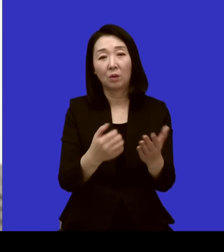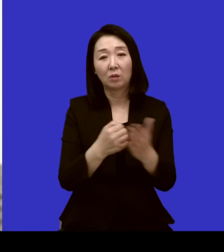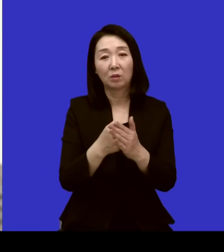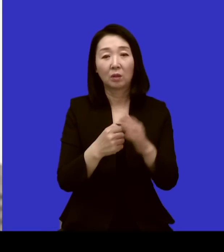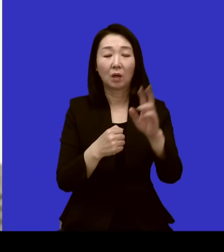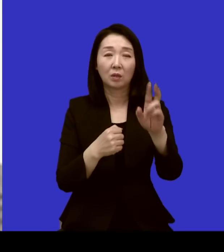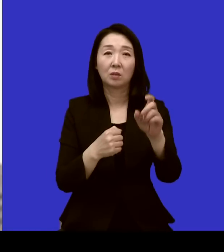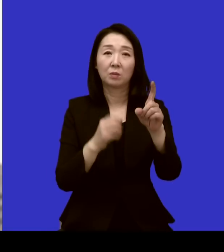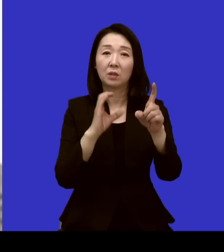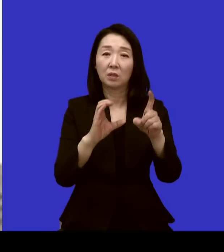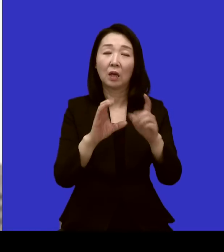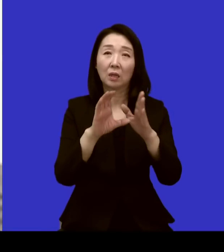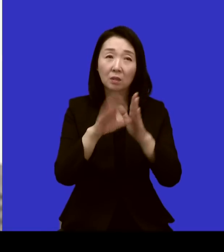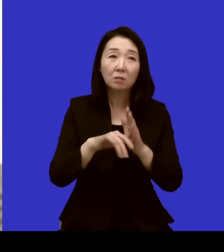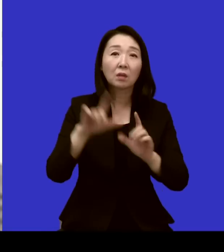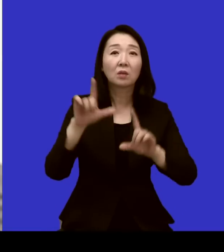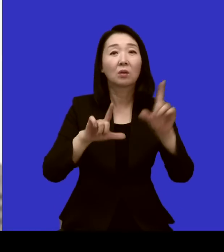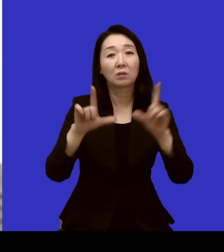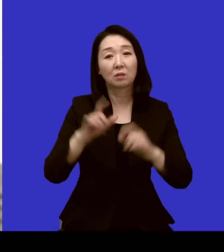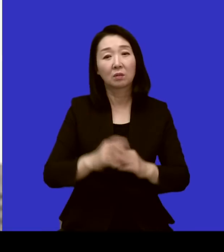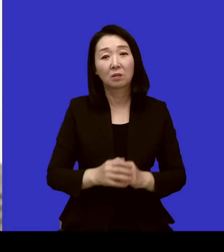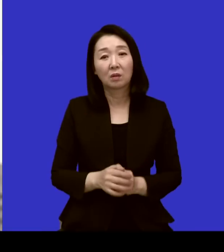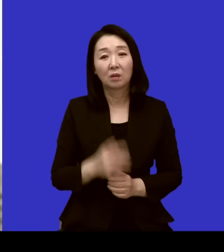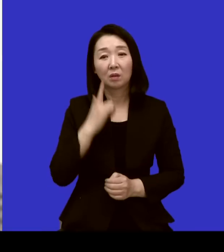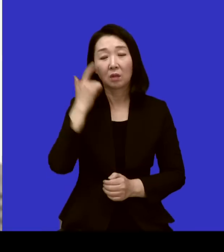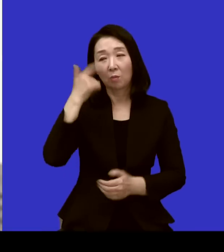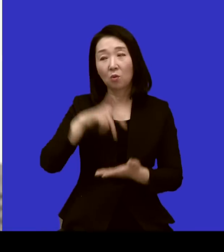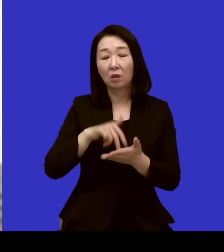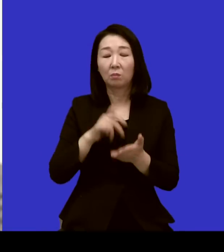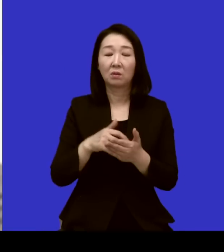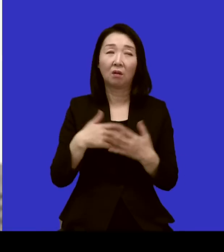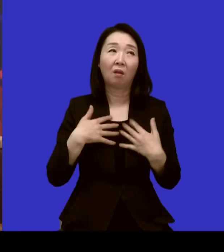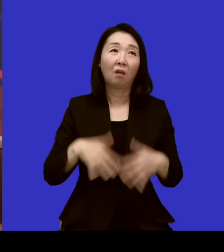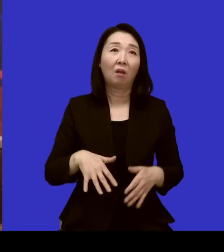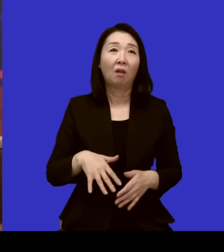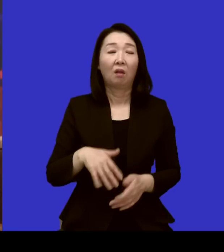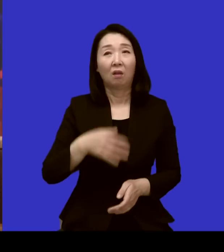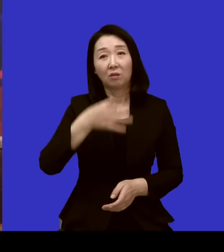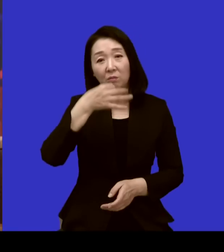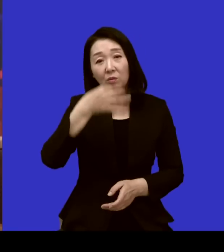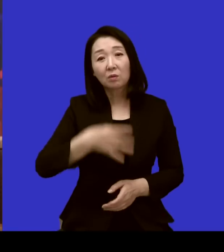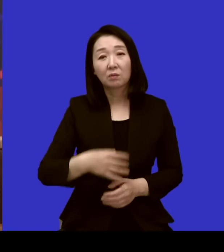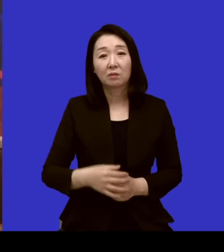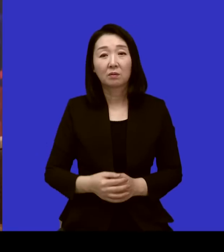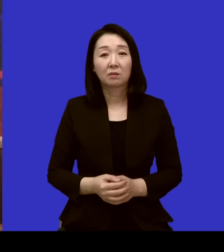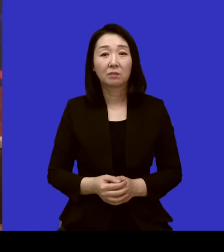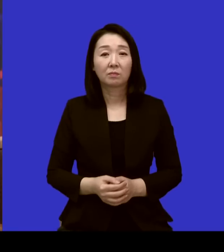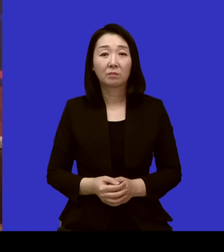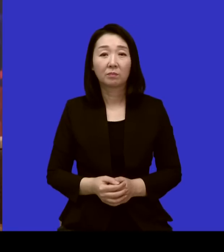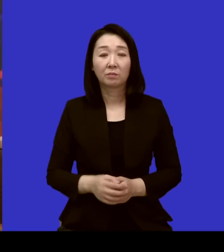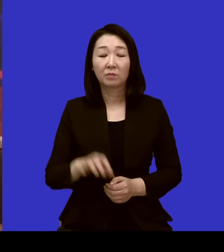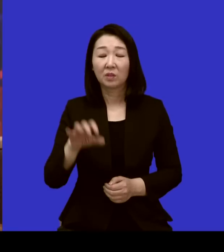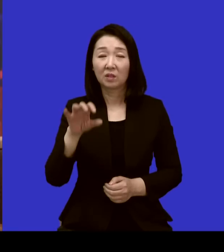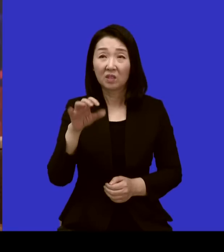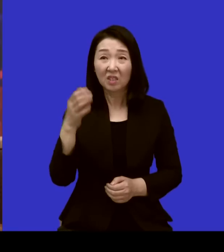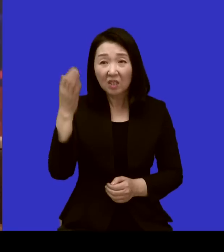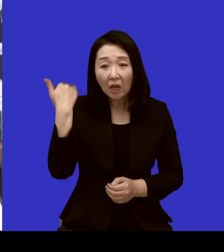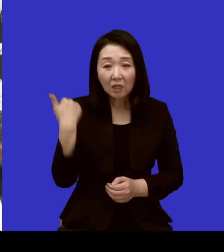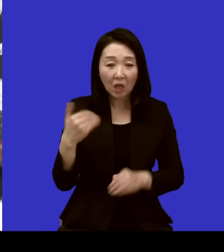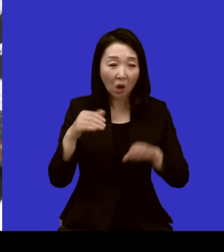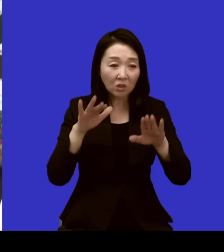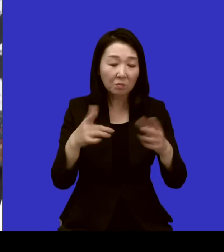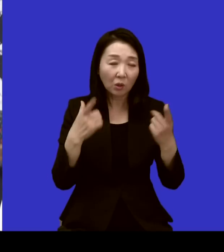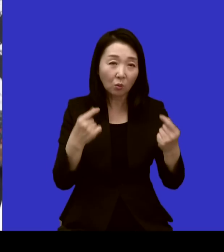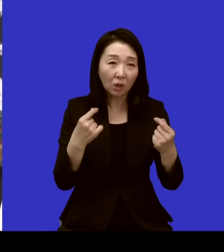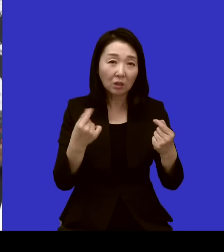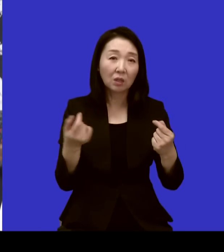21세기를 살고 있는 우리의 현실인가. 그때 제가 좀 목회자로서 많이 무력감도 느꼈고요. 장성은 바뀐 거지. 그렇죠, 뭔가 그렇죠. 더한 거지. 네.